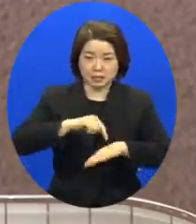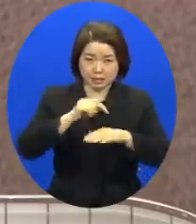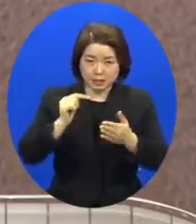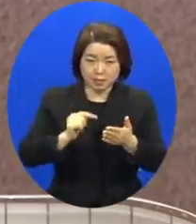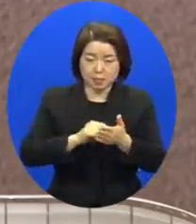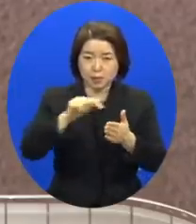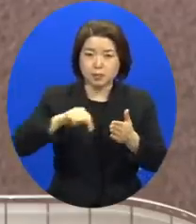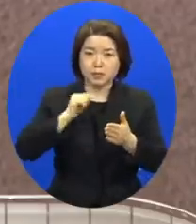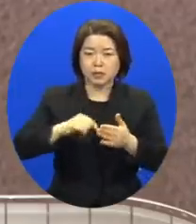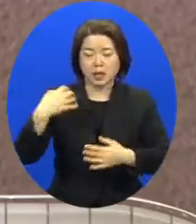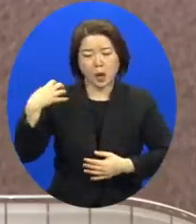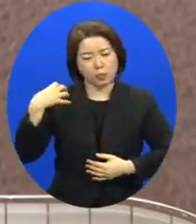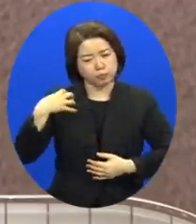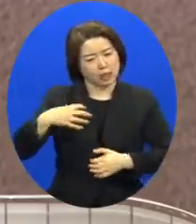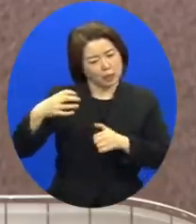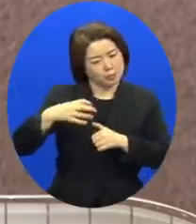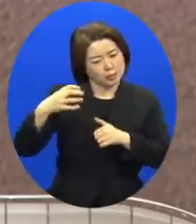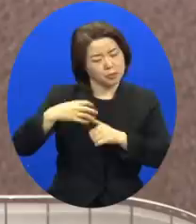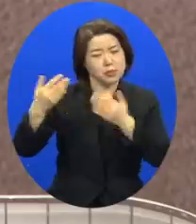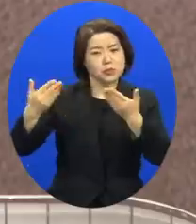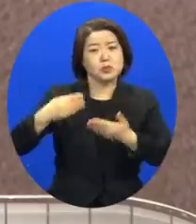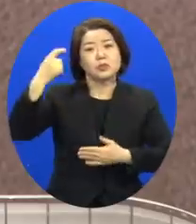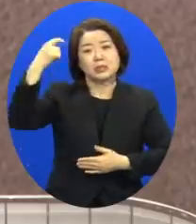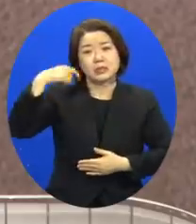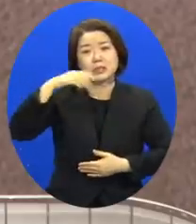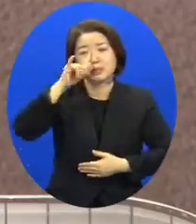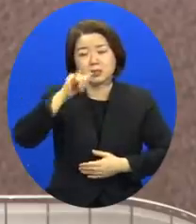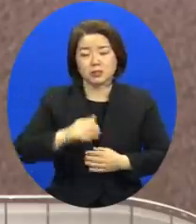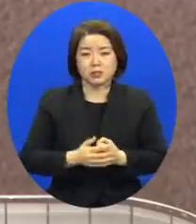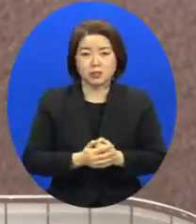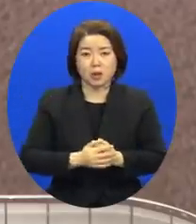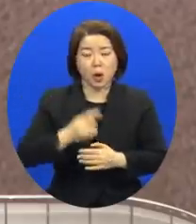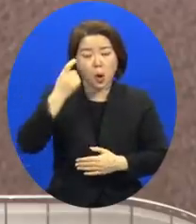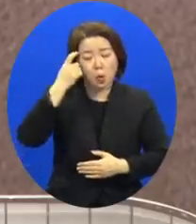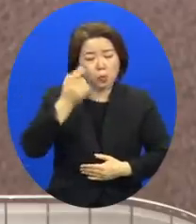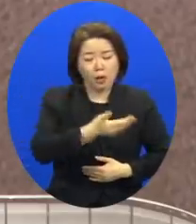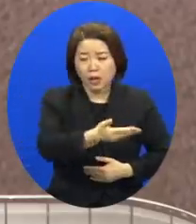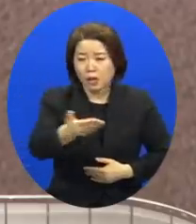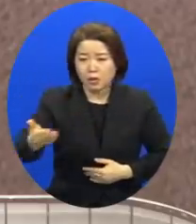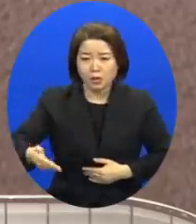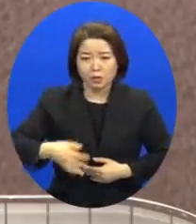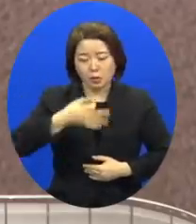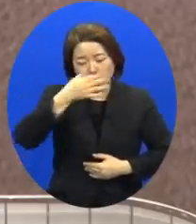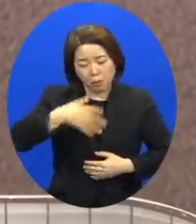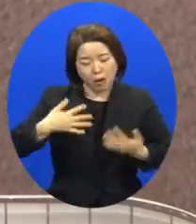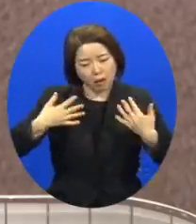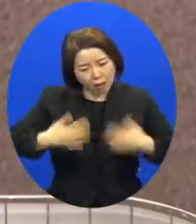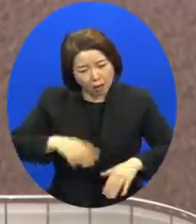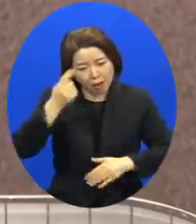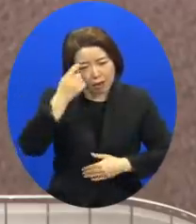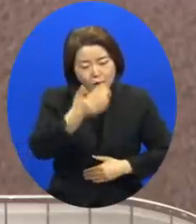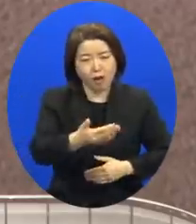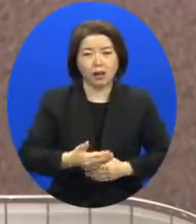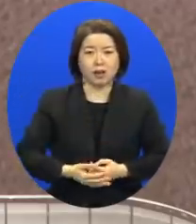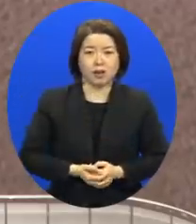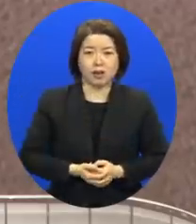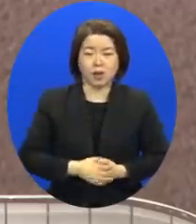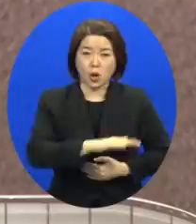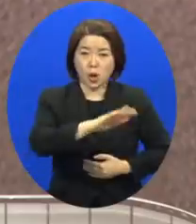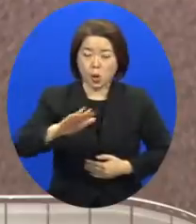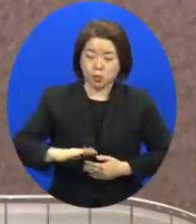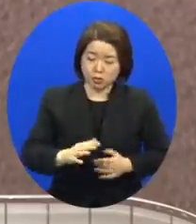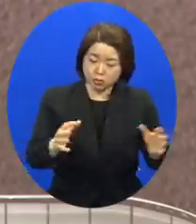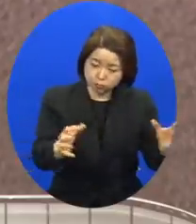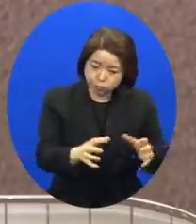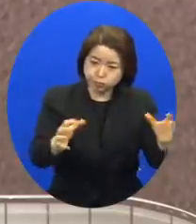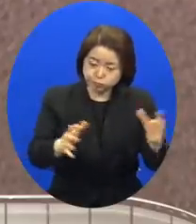부담과 책망을 주시는 것을 느꼈습니다 왜 너희들이 그렇게 힘이 하나도 없느냐 우리는 늘 모이던